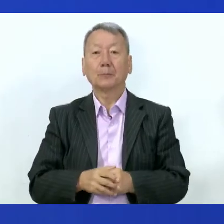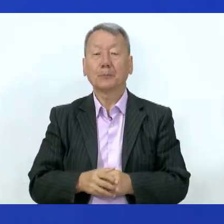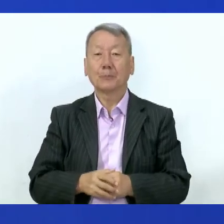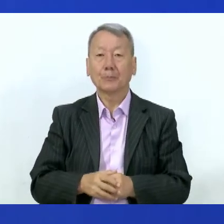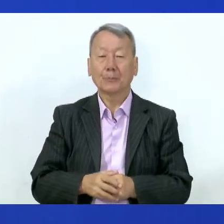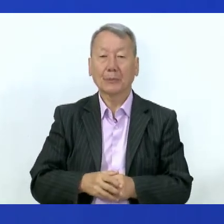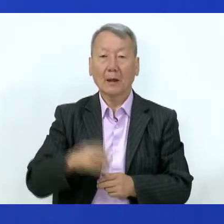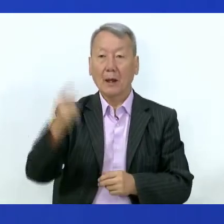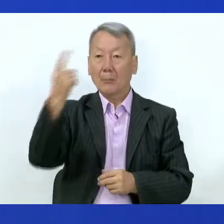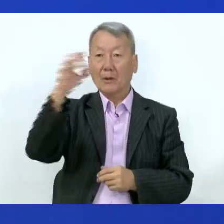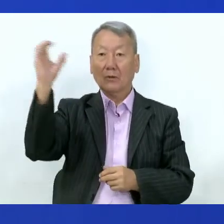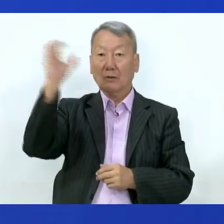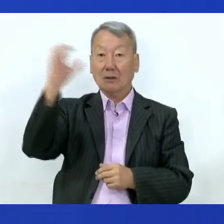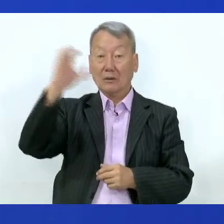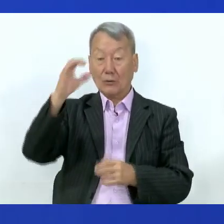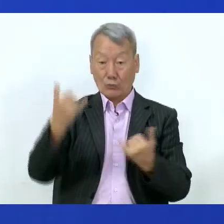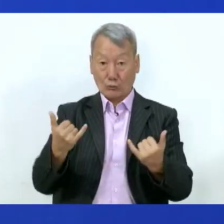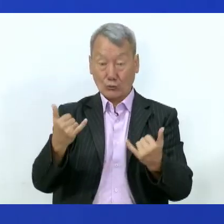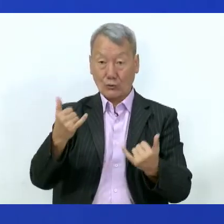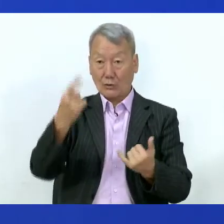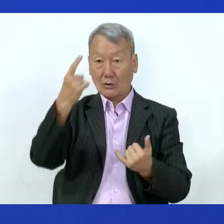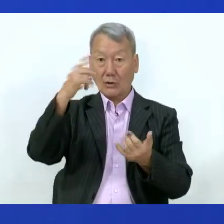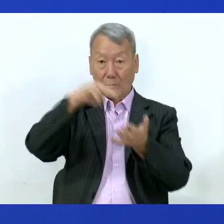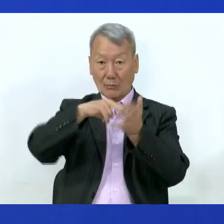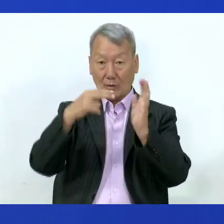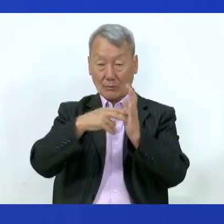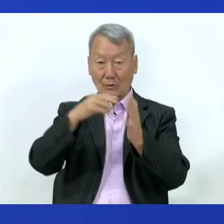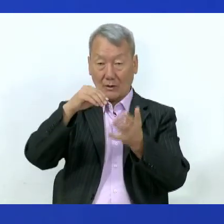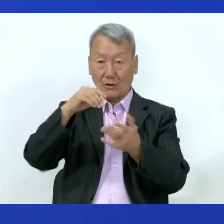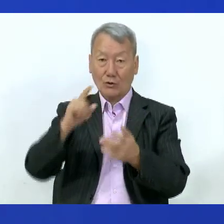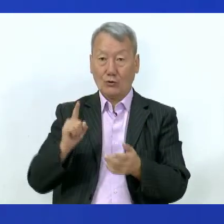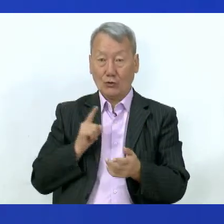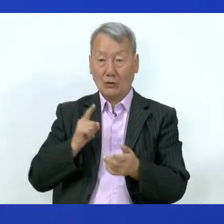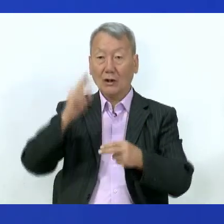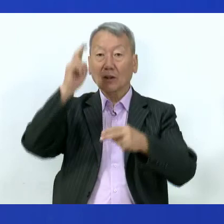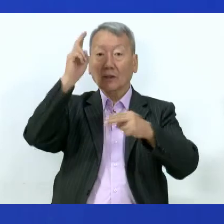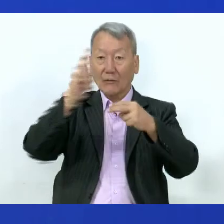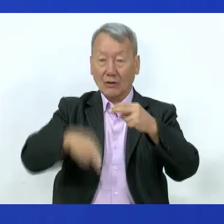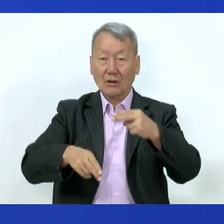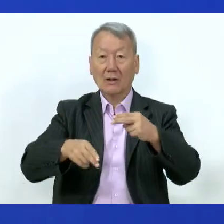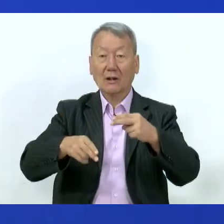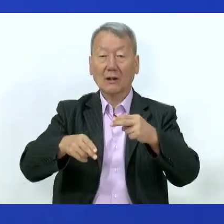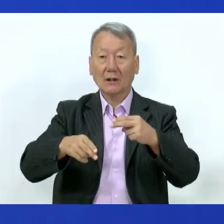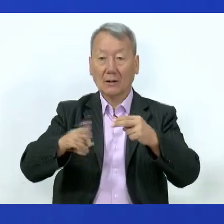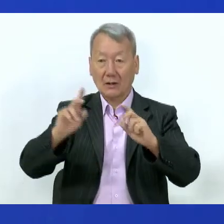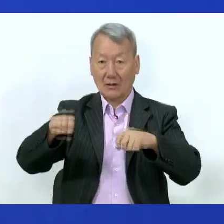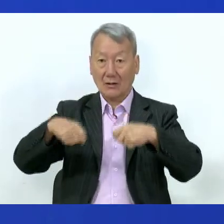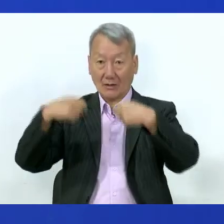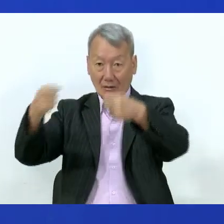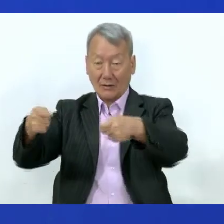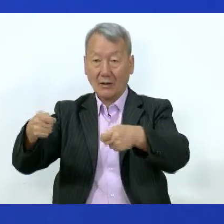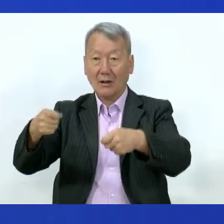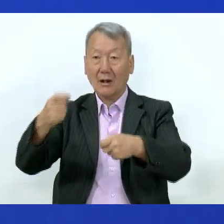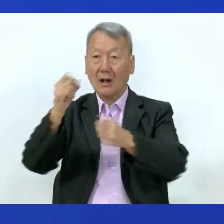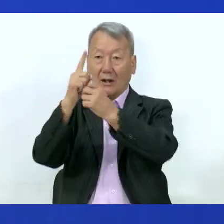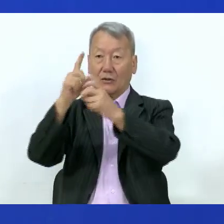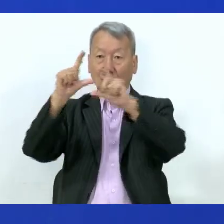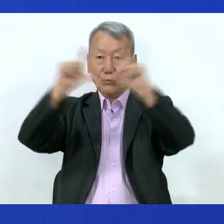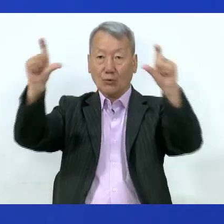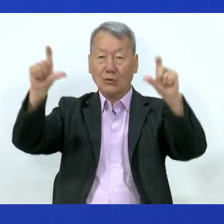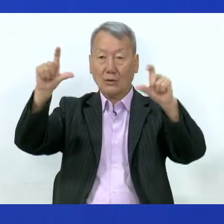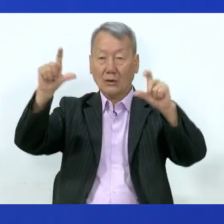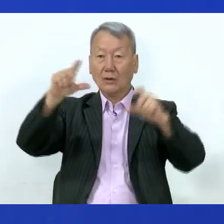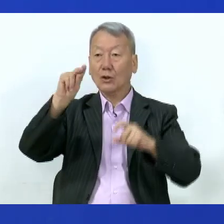1 сентября текущего года запланировано завершение и сдачу в эксплуатацию 11 школ.